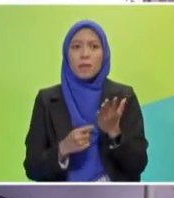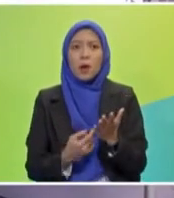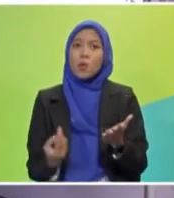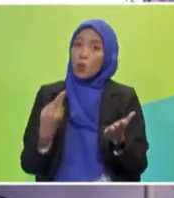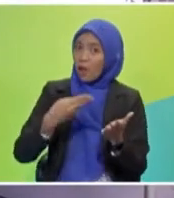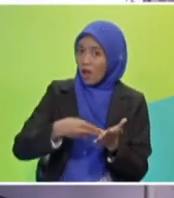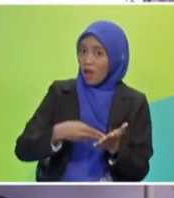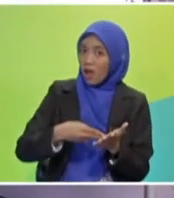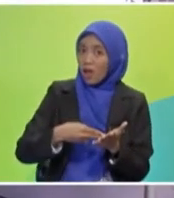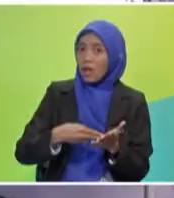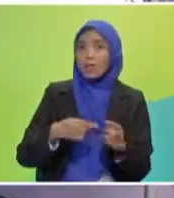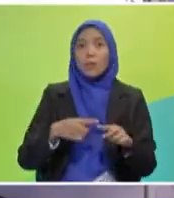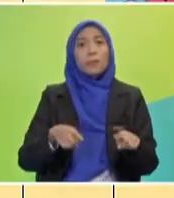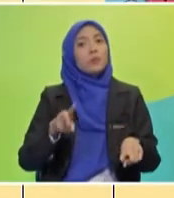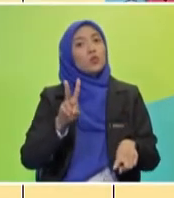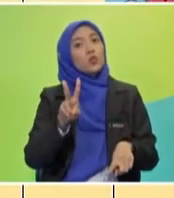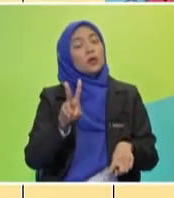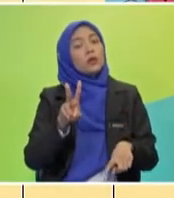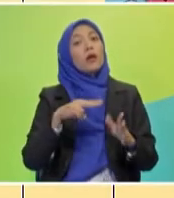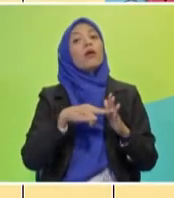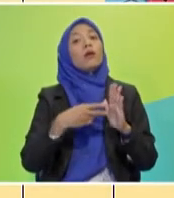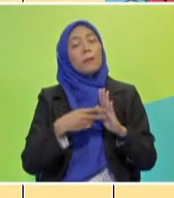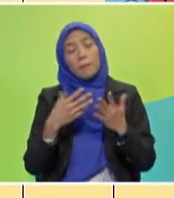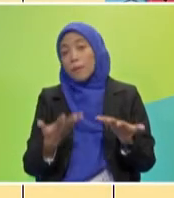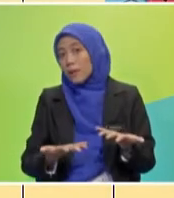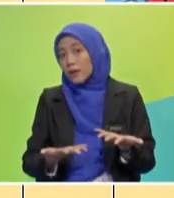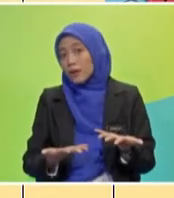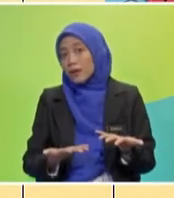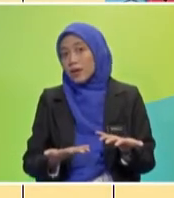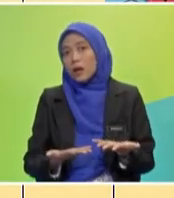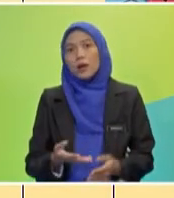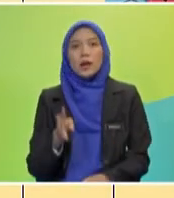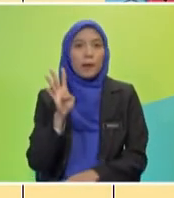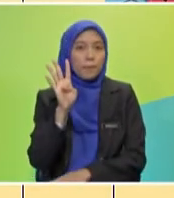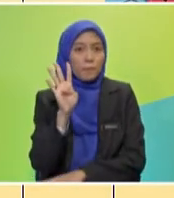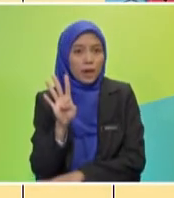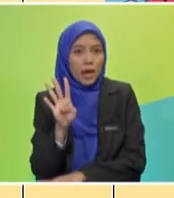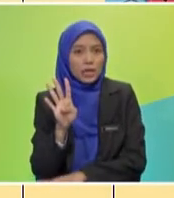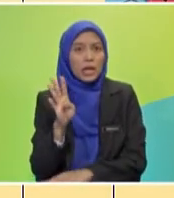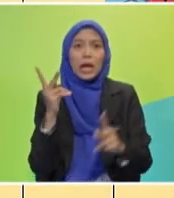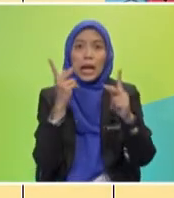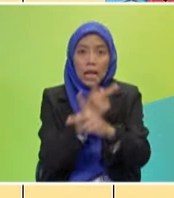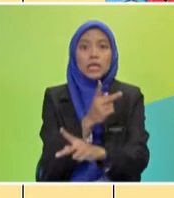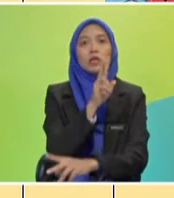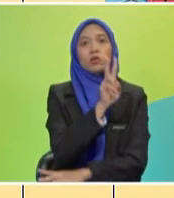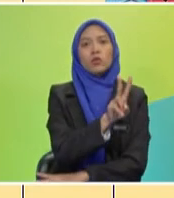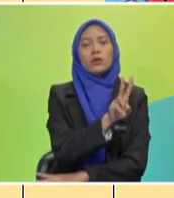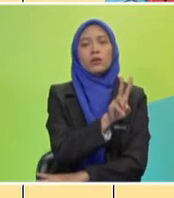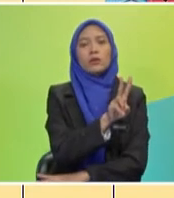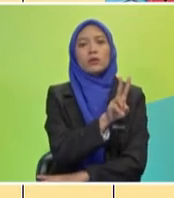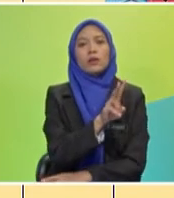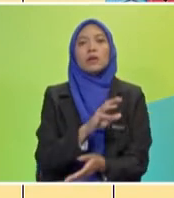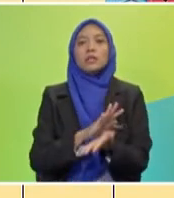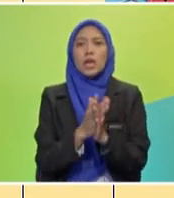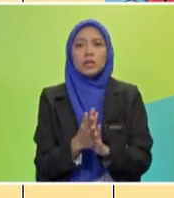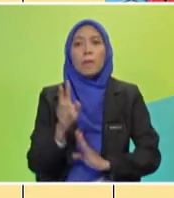bagi 2? Hmm. Maknanya apa? Maknanya 4 kali 2. Jadi